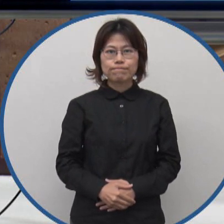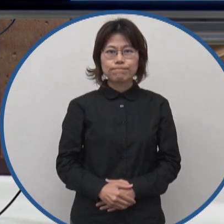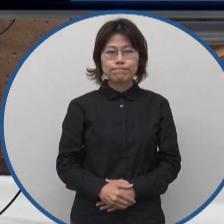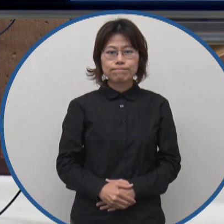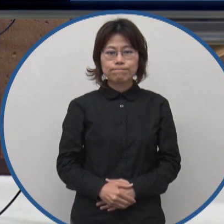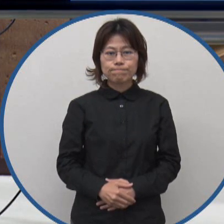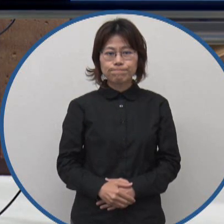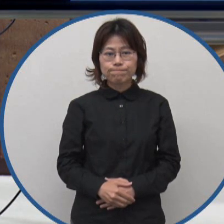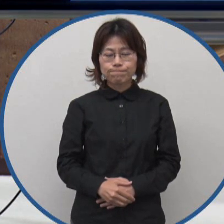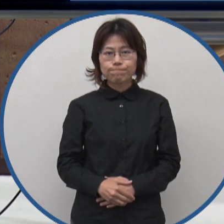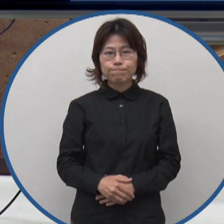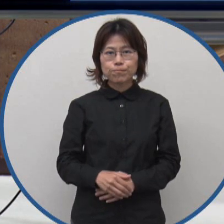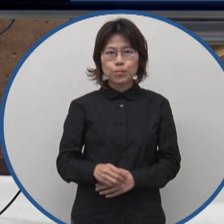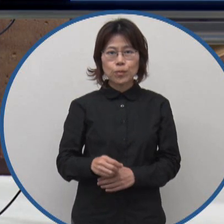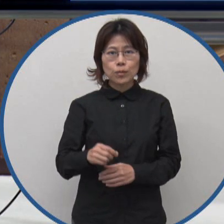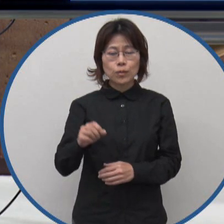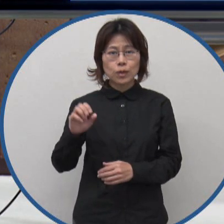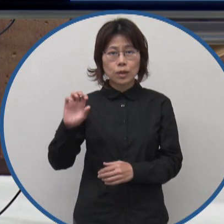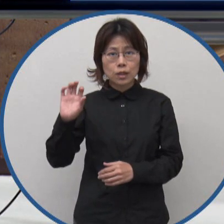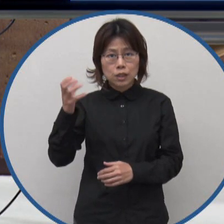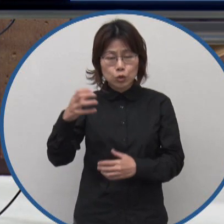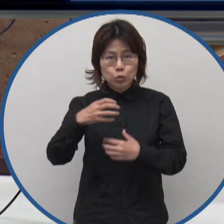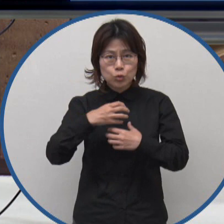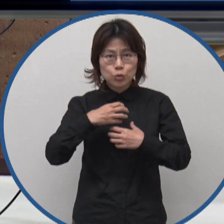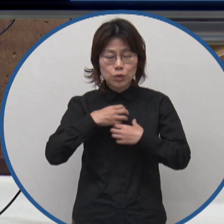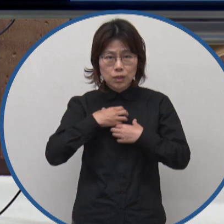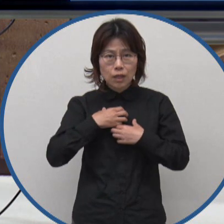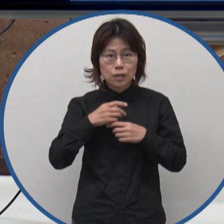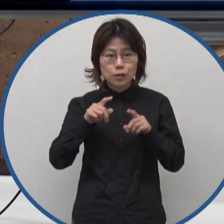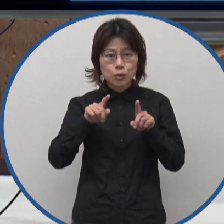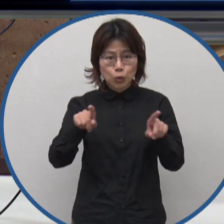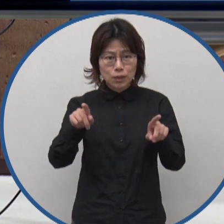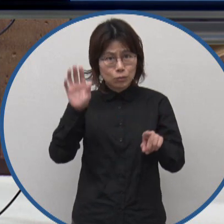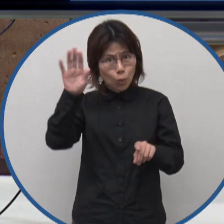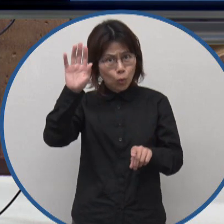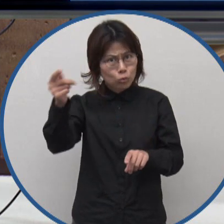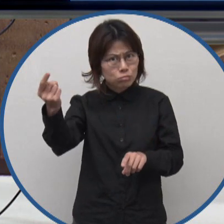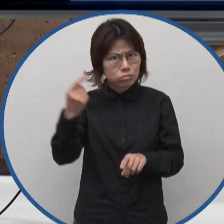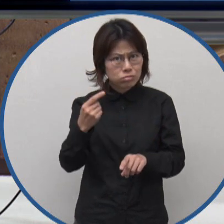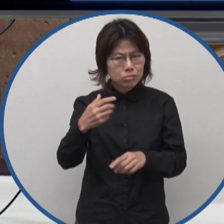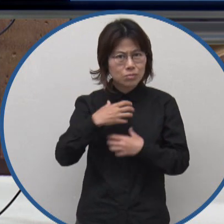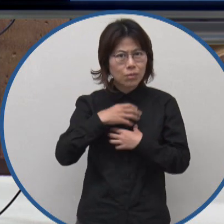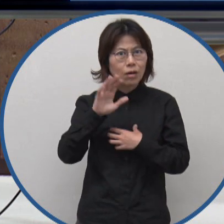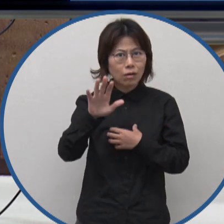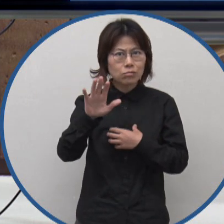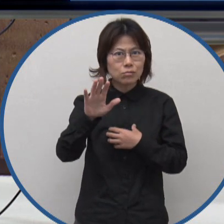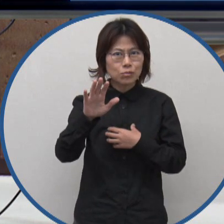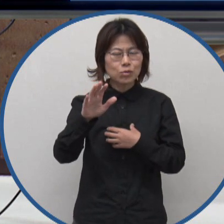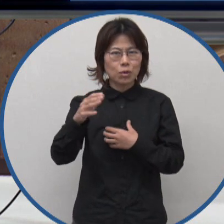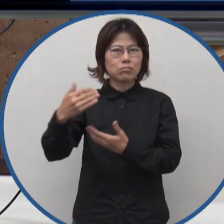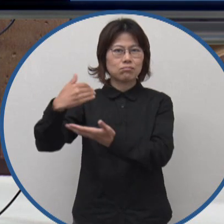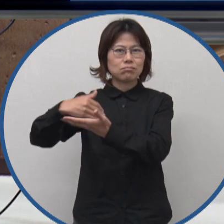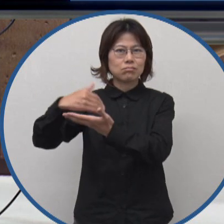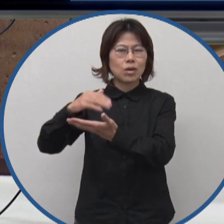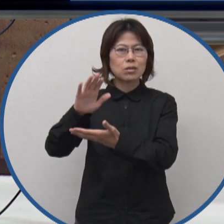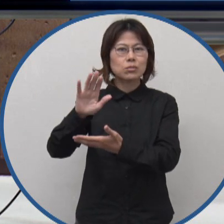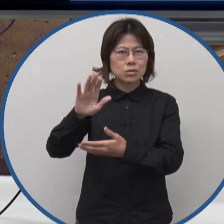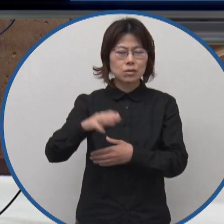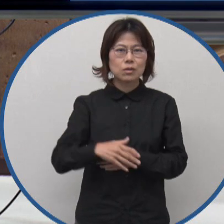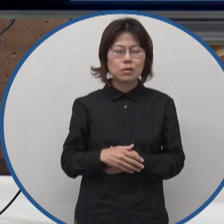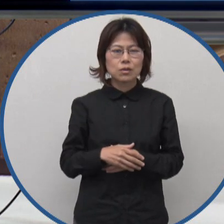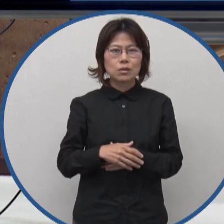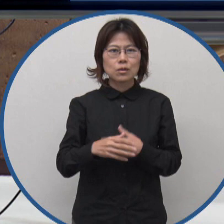最悪の場合緊急事態措置等が必要な状態に陥る恐れという、まあ、お話がありましたが、例